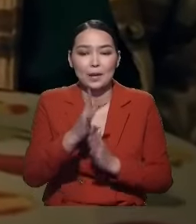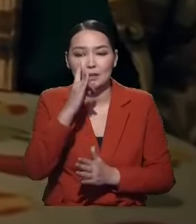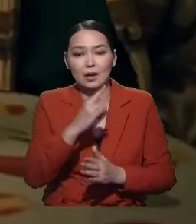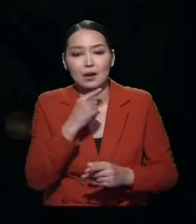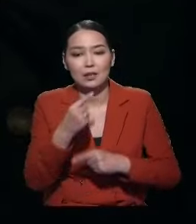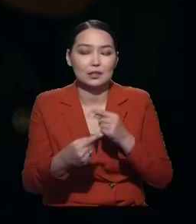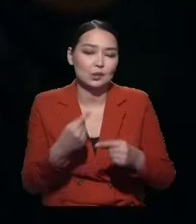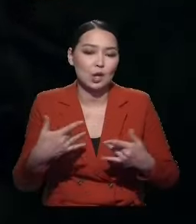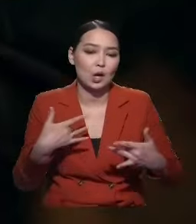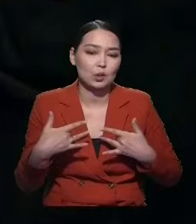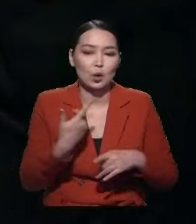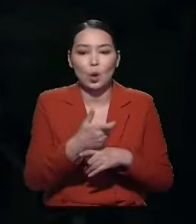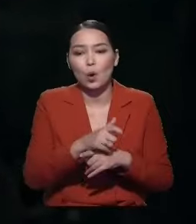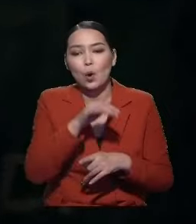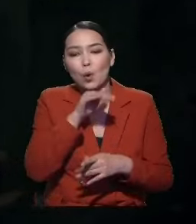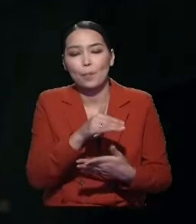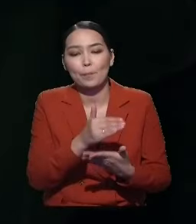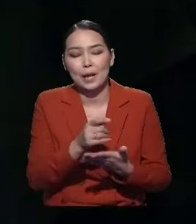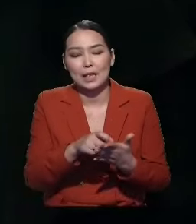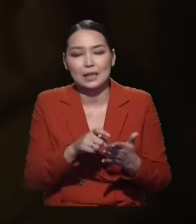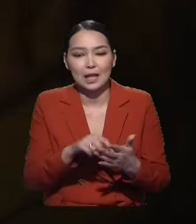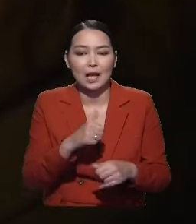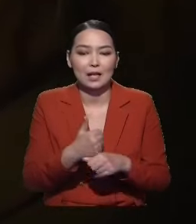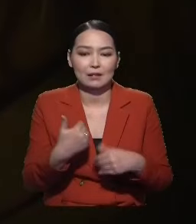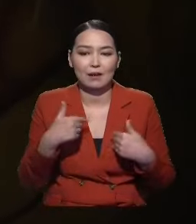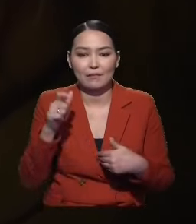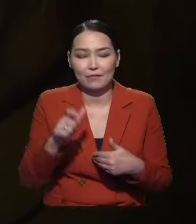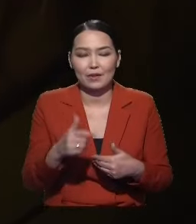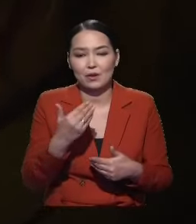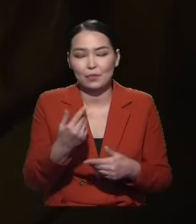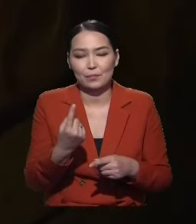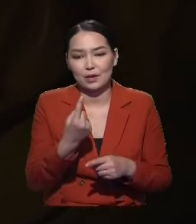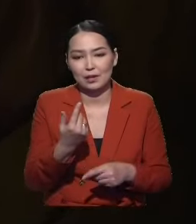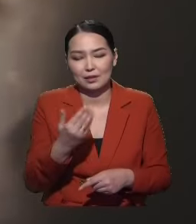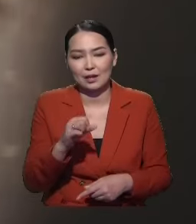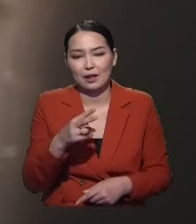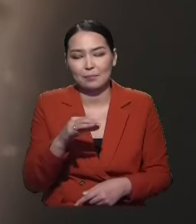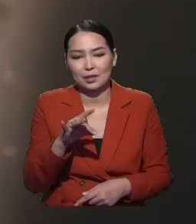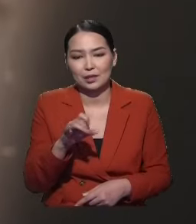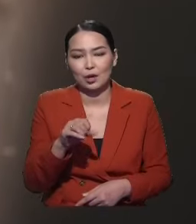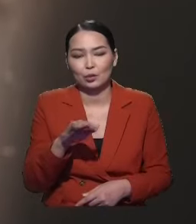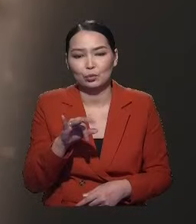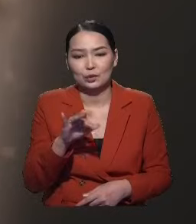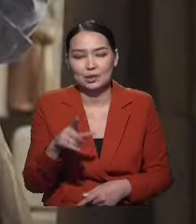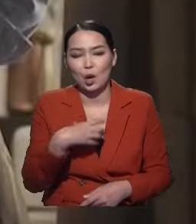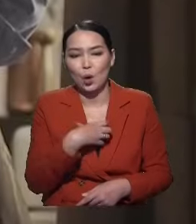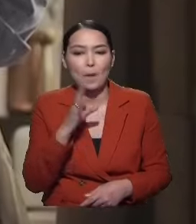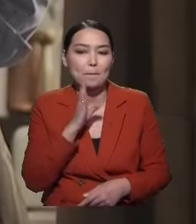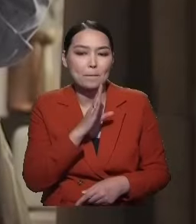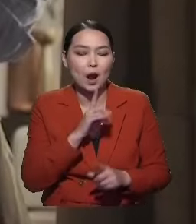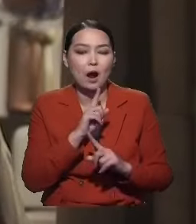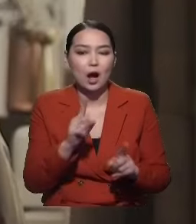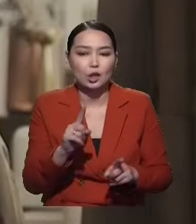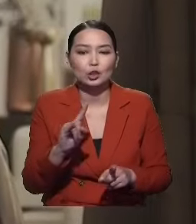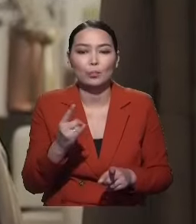поколение актеров очень талантливое, делится главная героиня еще одной из новелл Альмира Турсын. Она исполняет роль мамы особенного